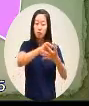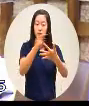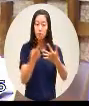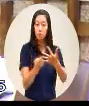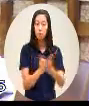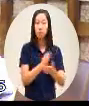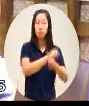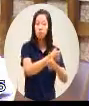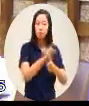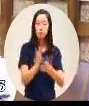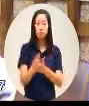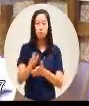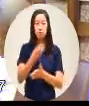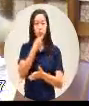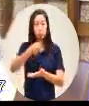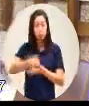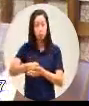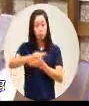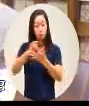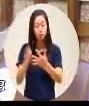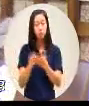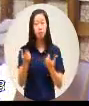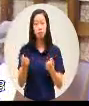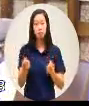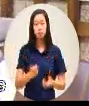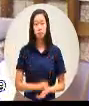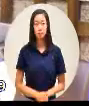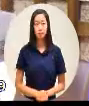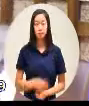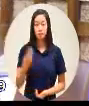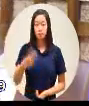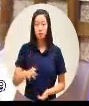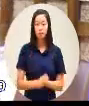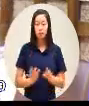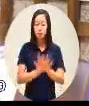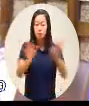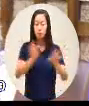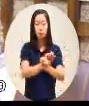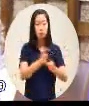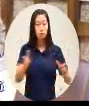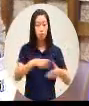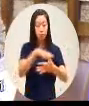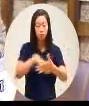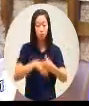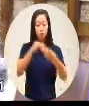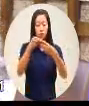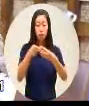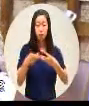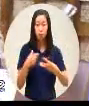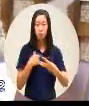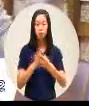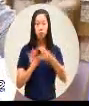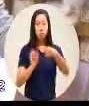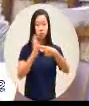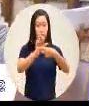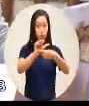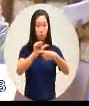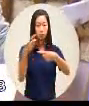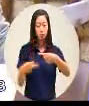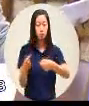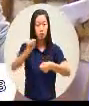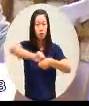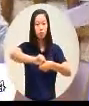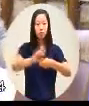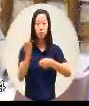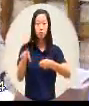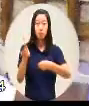好，志愿序也好，或者是说这个多元发展项目里面，我们把这个 35% 要加在哪